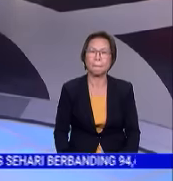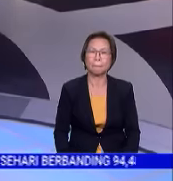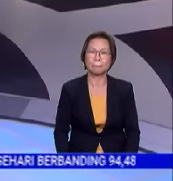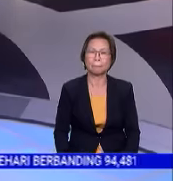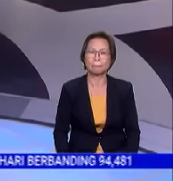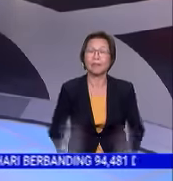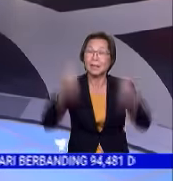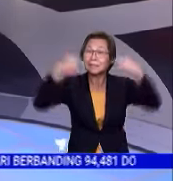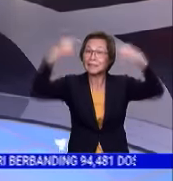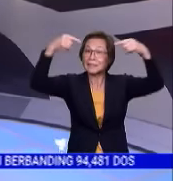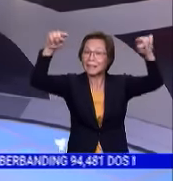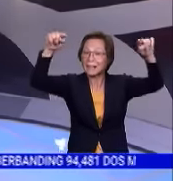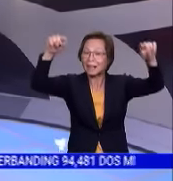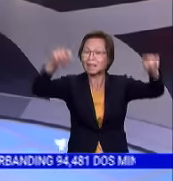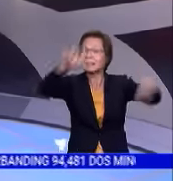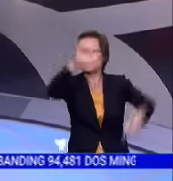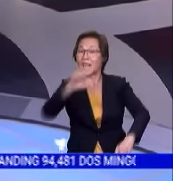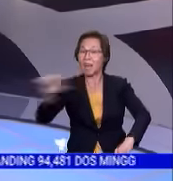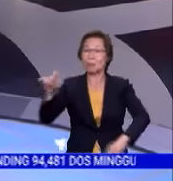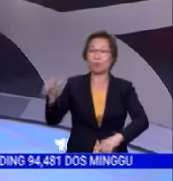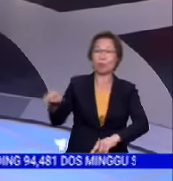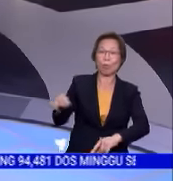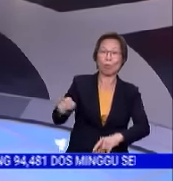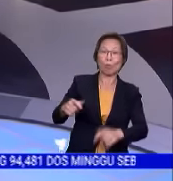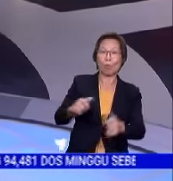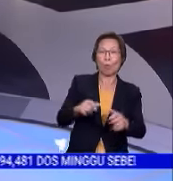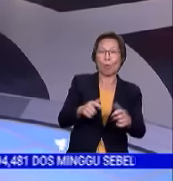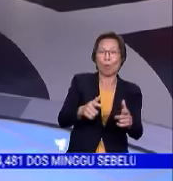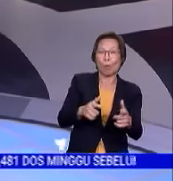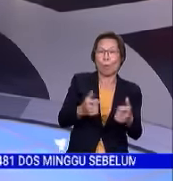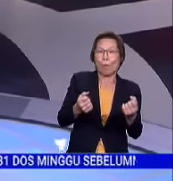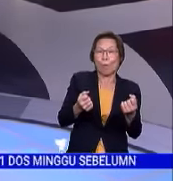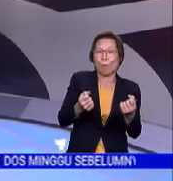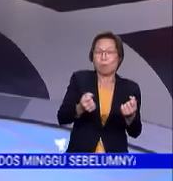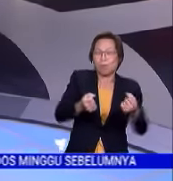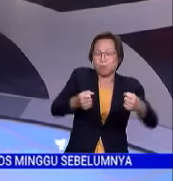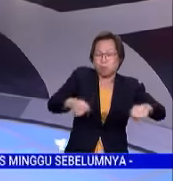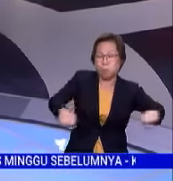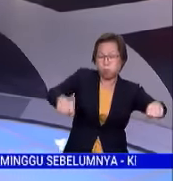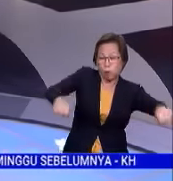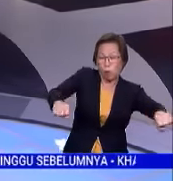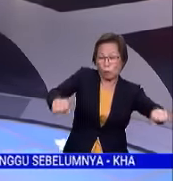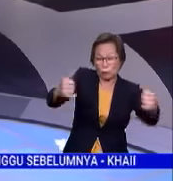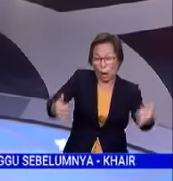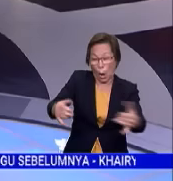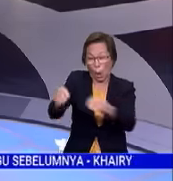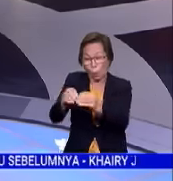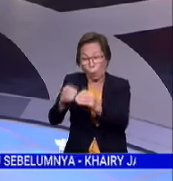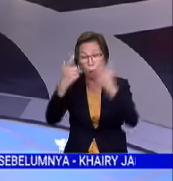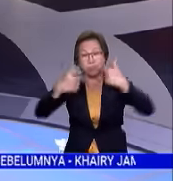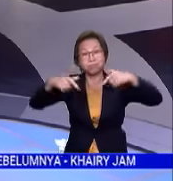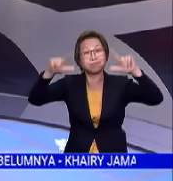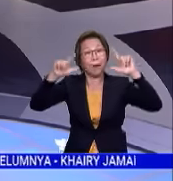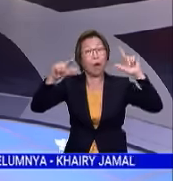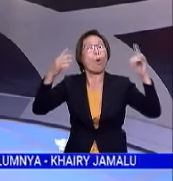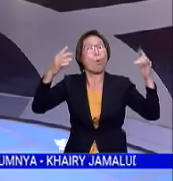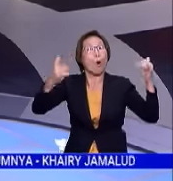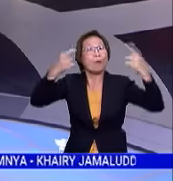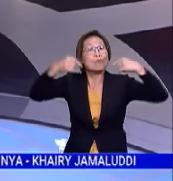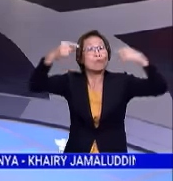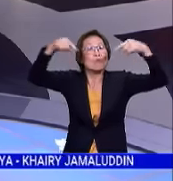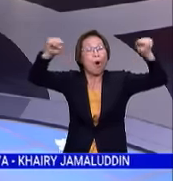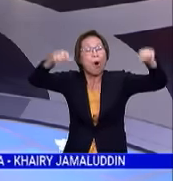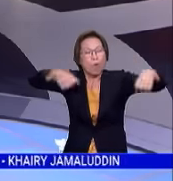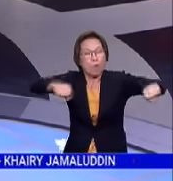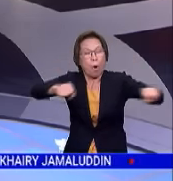Saudara, kejayaan di pentas Eropah menjadikan pelumba negara Syarifuddin Azman kini semakin dikenali. Ia berikutan kejayaan